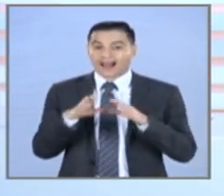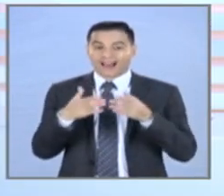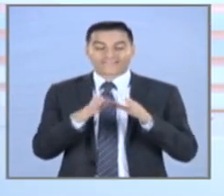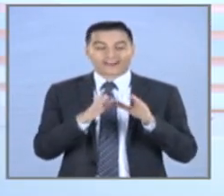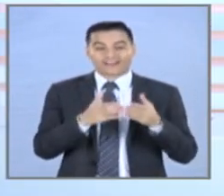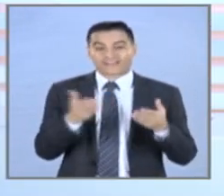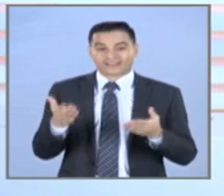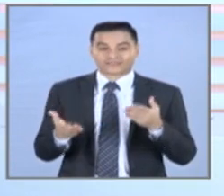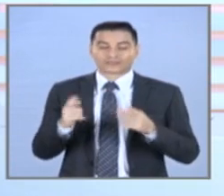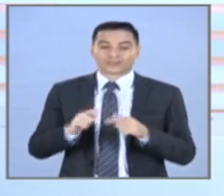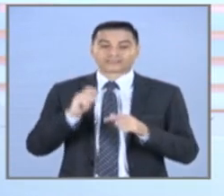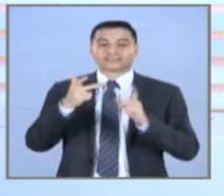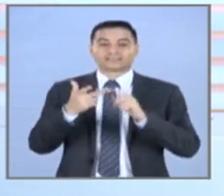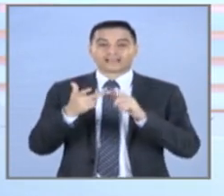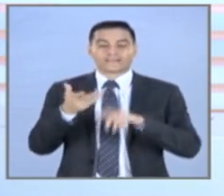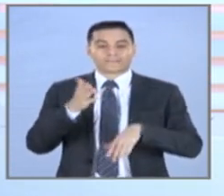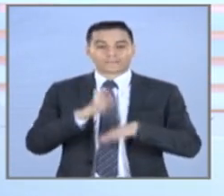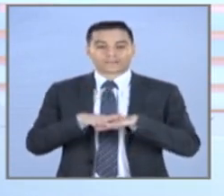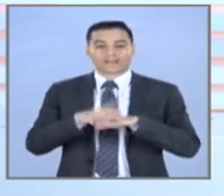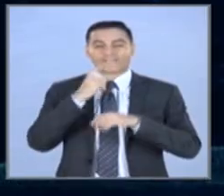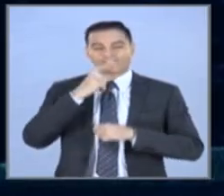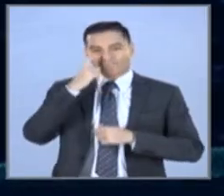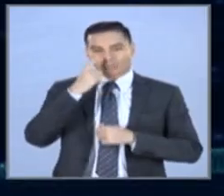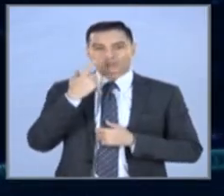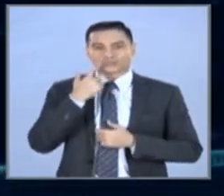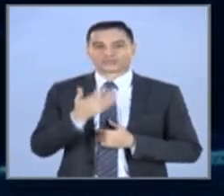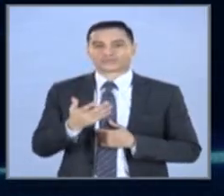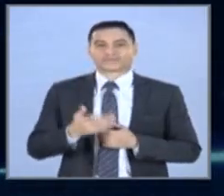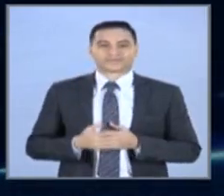الفرقتين. ودلوقتي مع الفقرة الثالثة، فقرة الفنون.